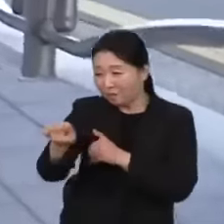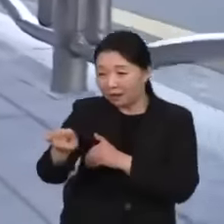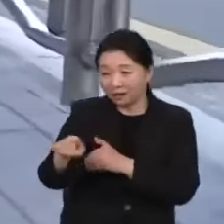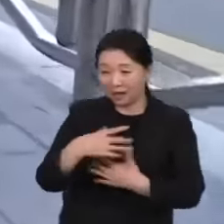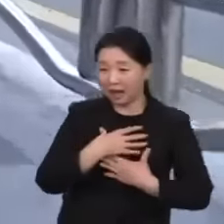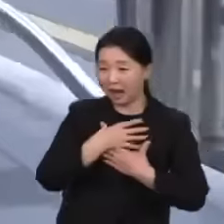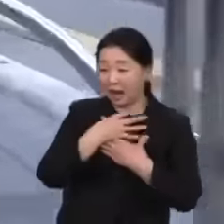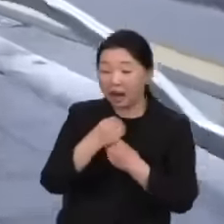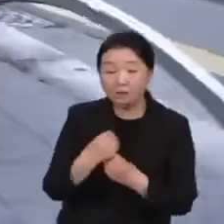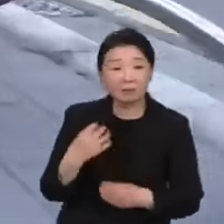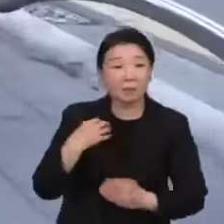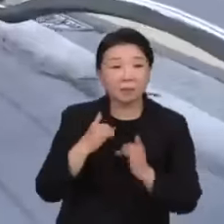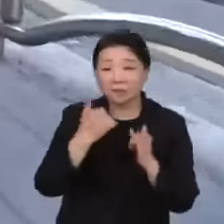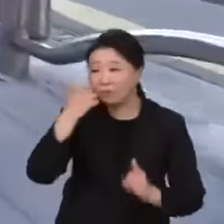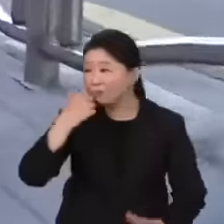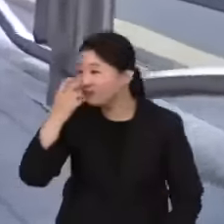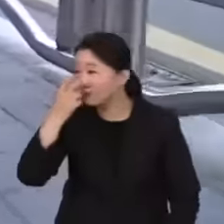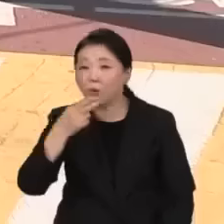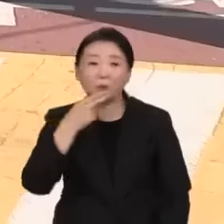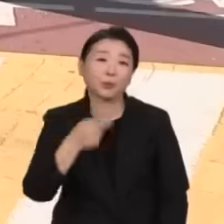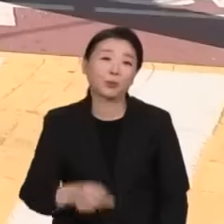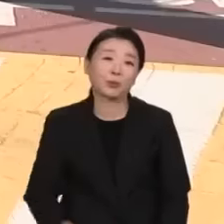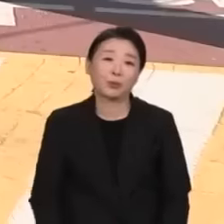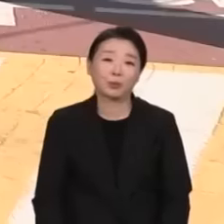안전을 책임지는 담당자는 없었습니다.